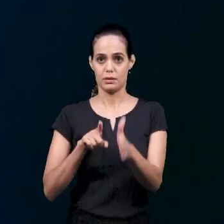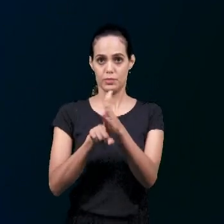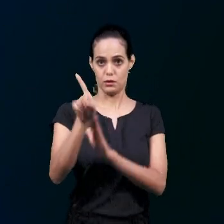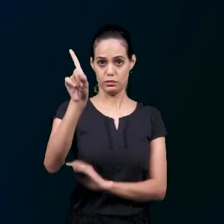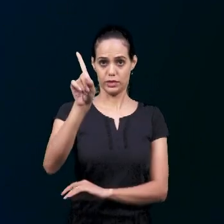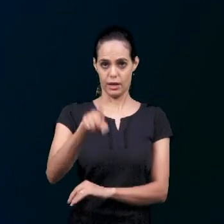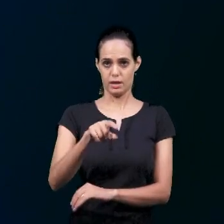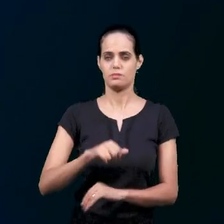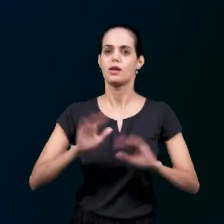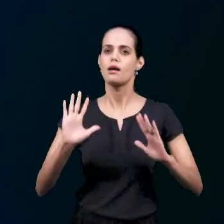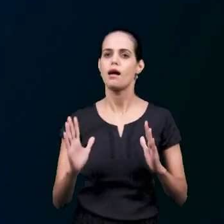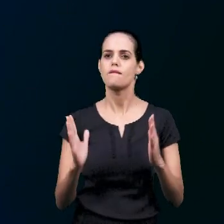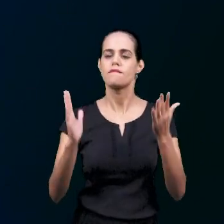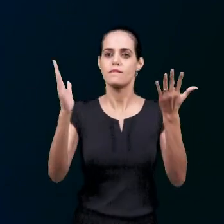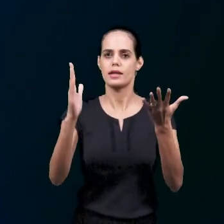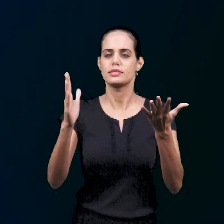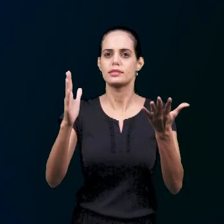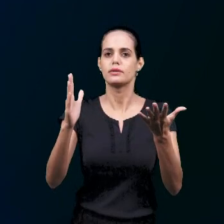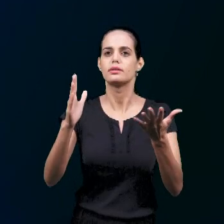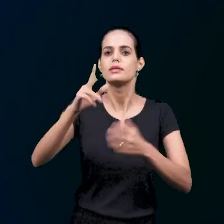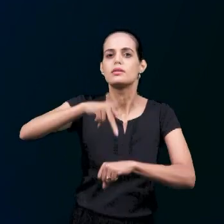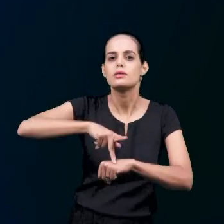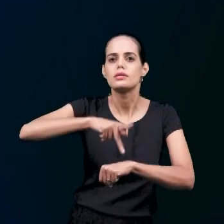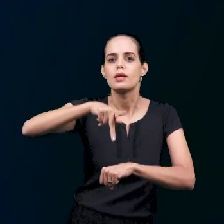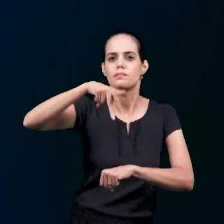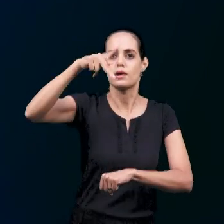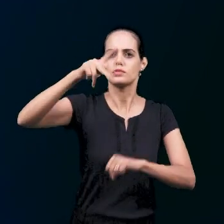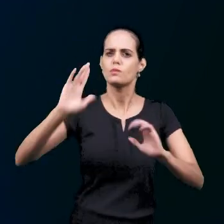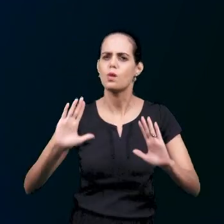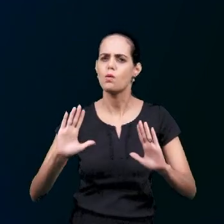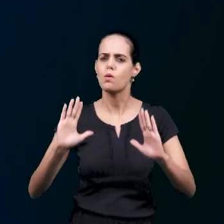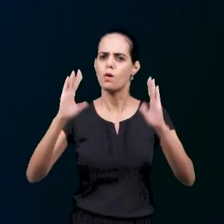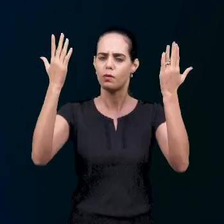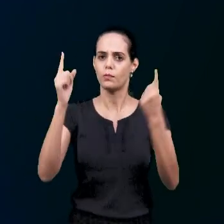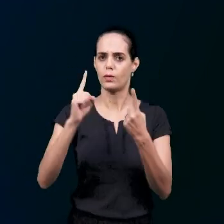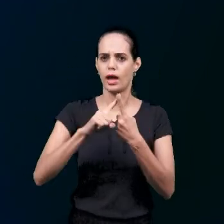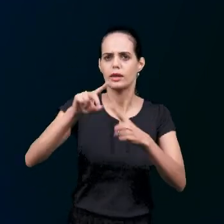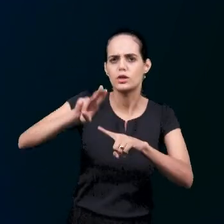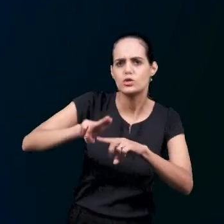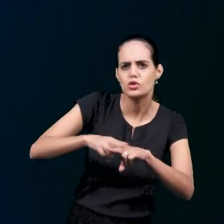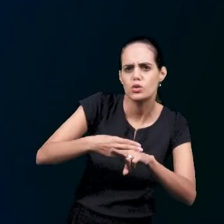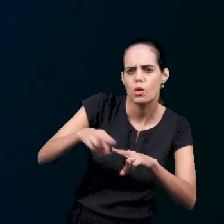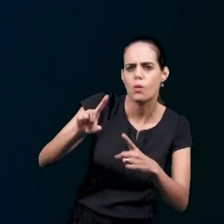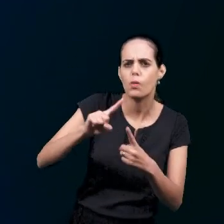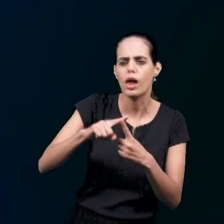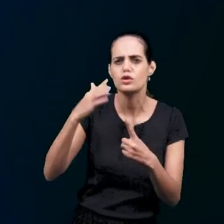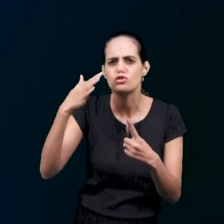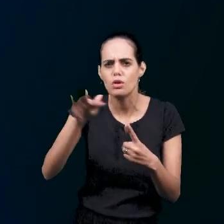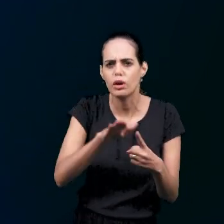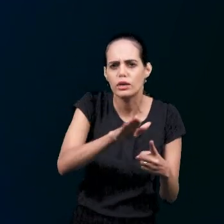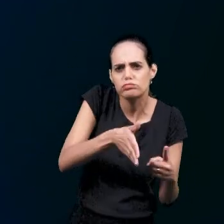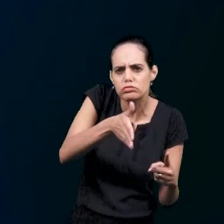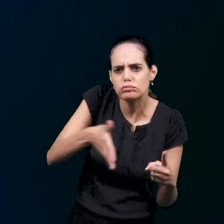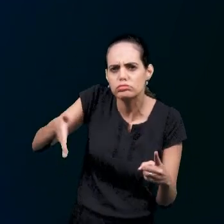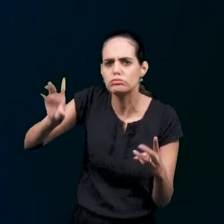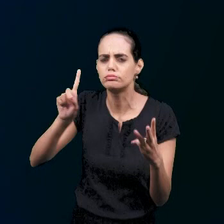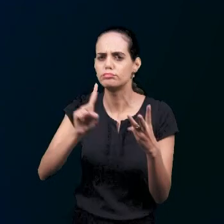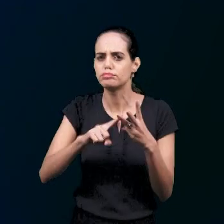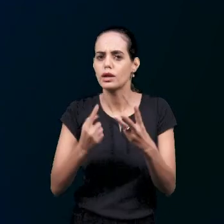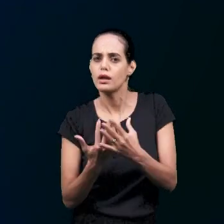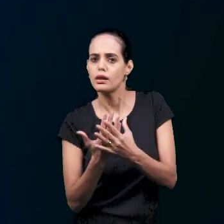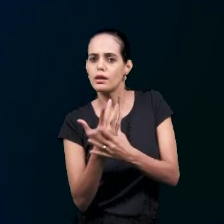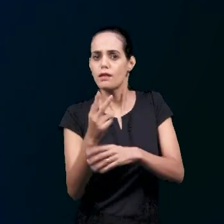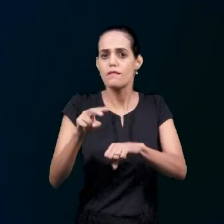Et ma question est, la fête de la Pâque était commémorée avec le chocolat,